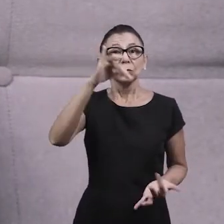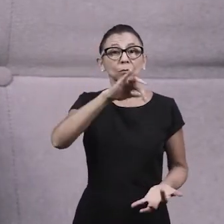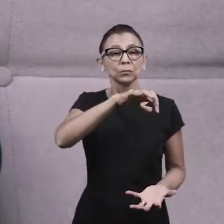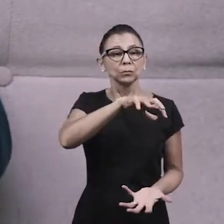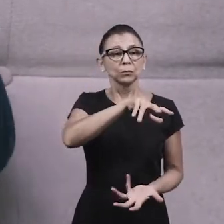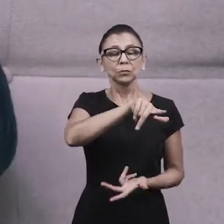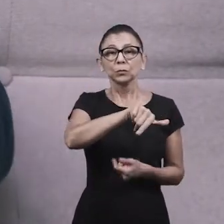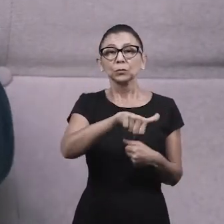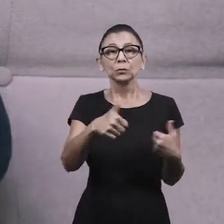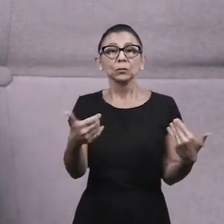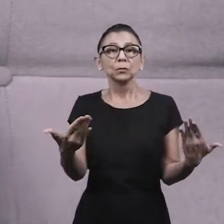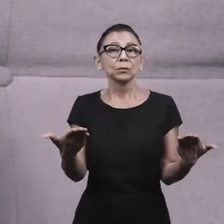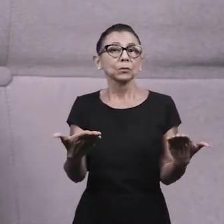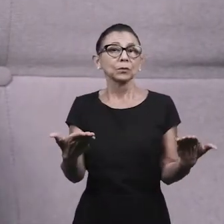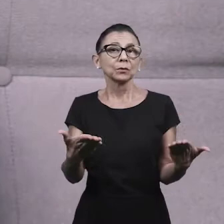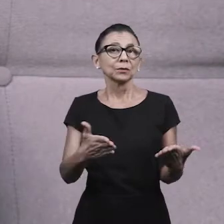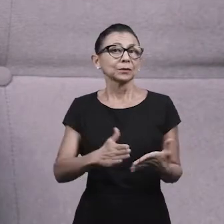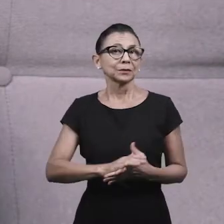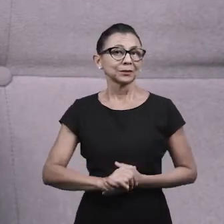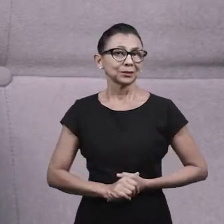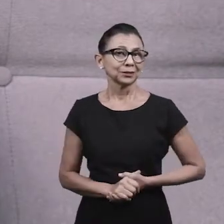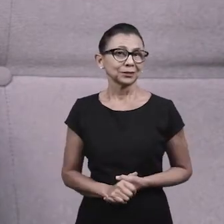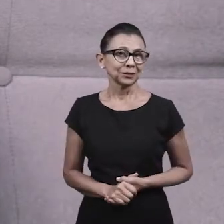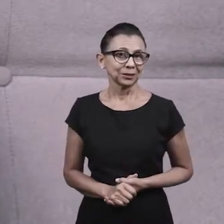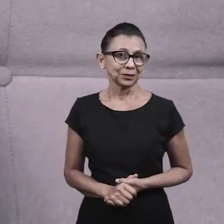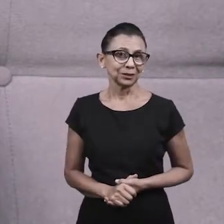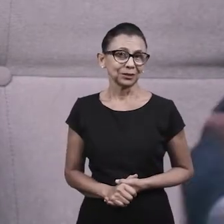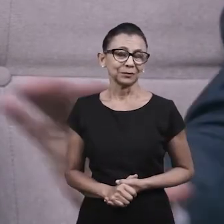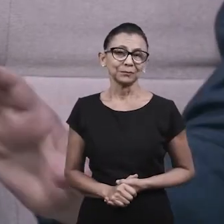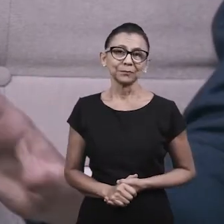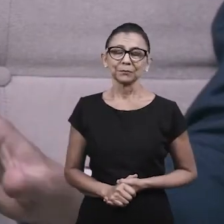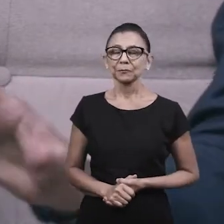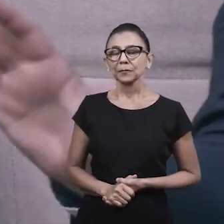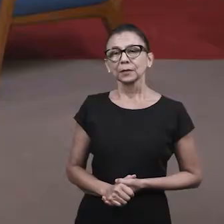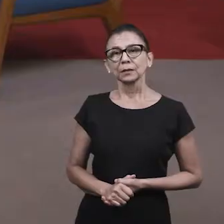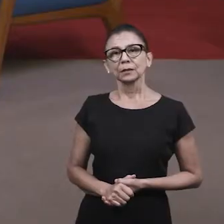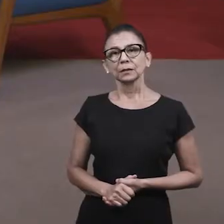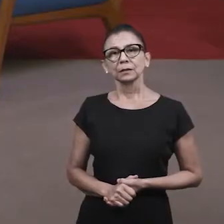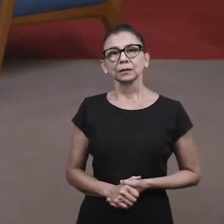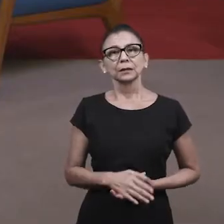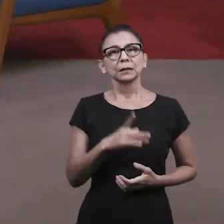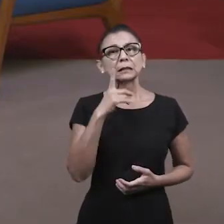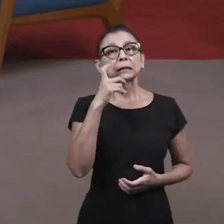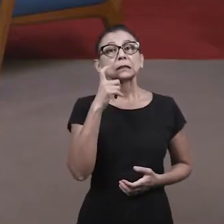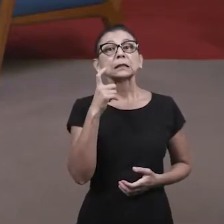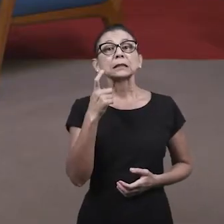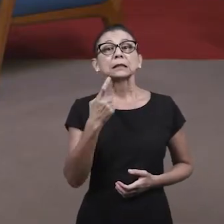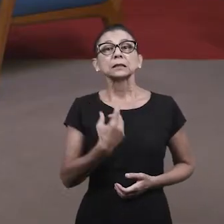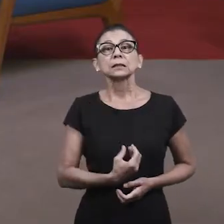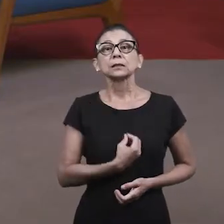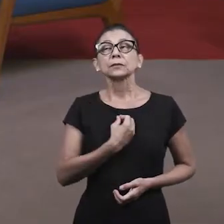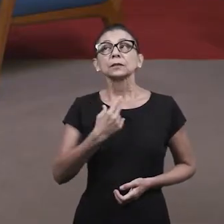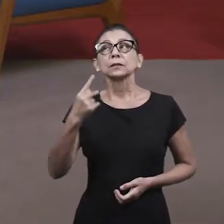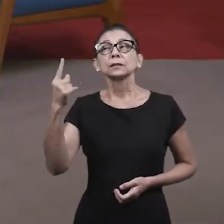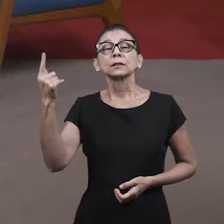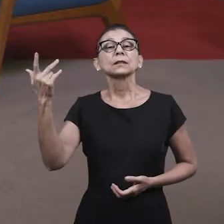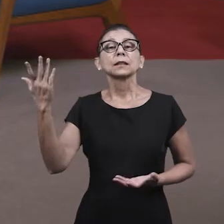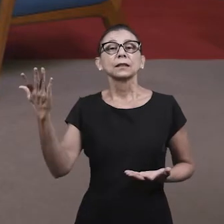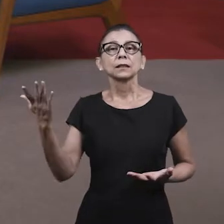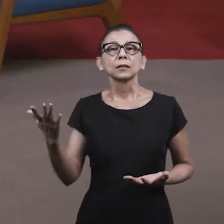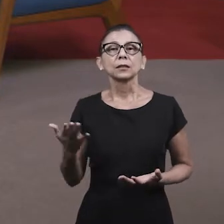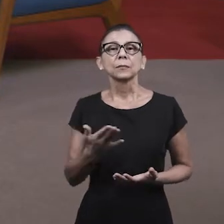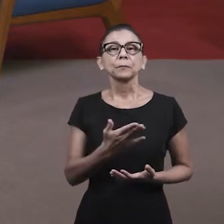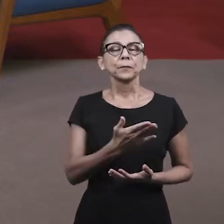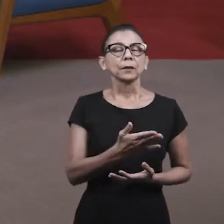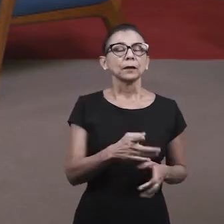Comment survivre spirituellement au milieu de ce monde? Ça, c'est une question importante et pour